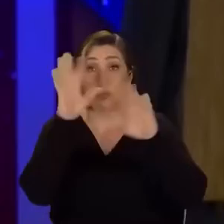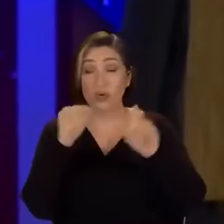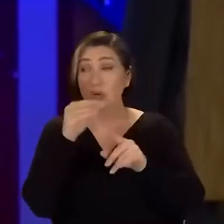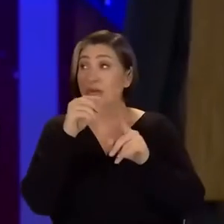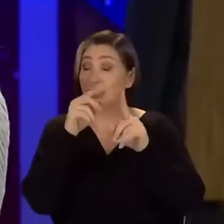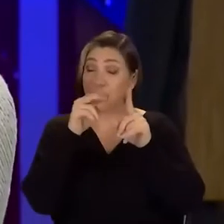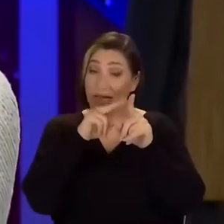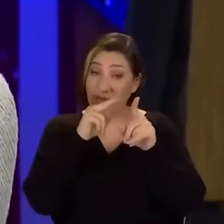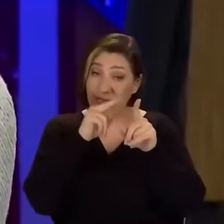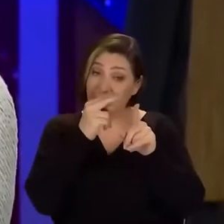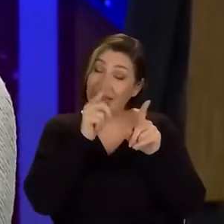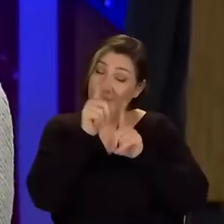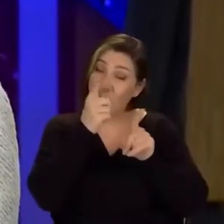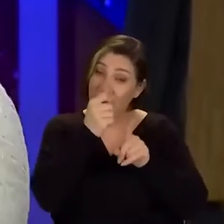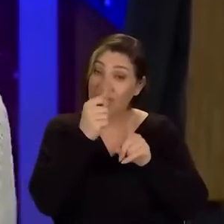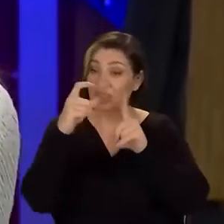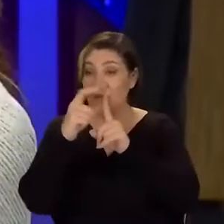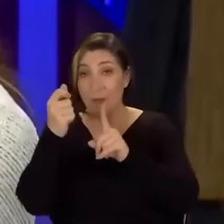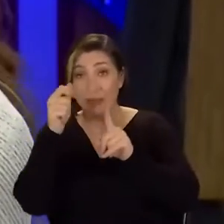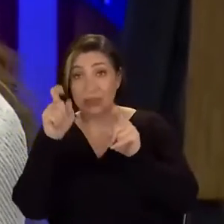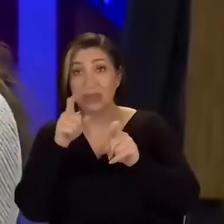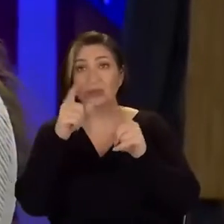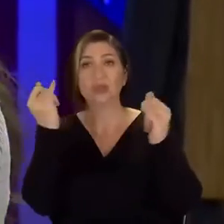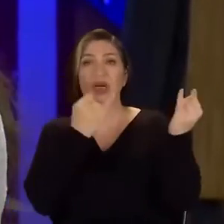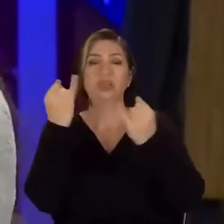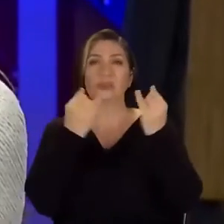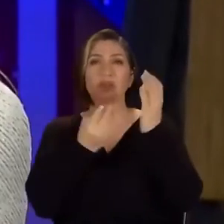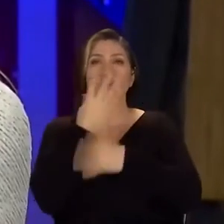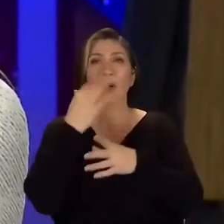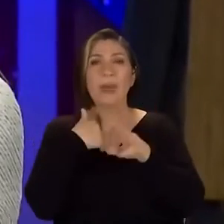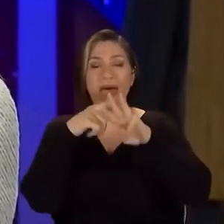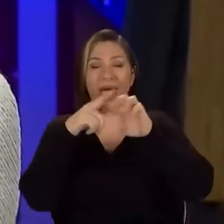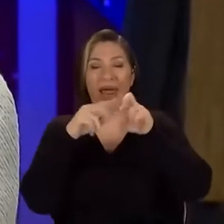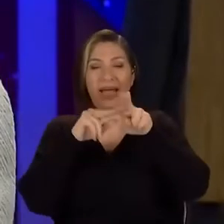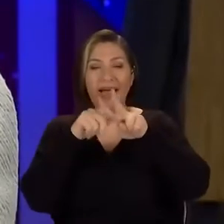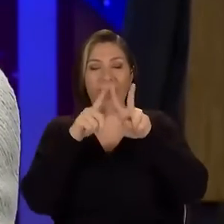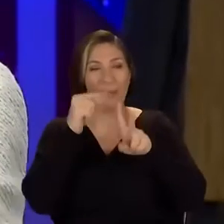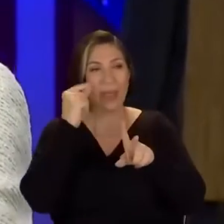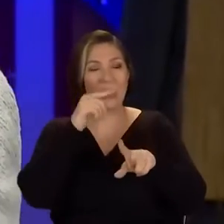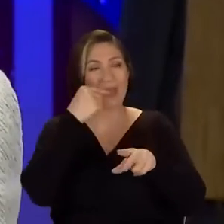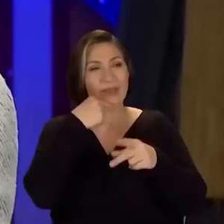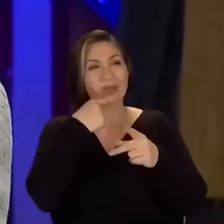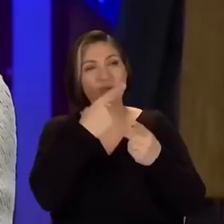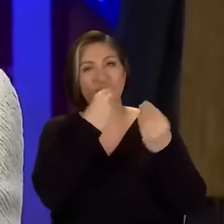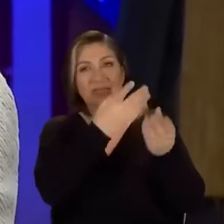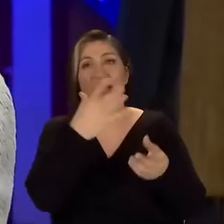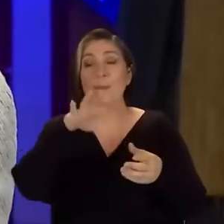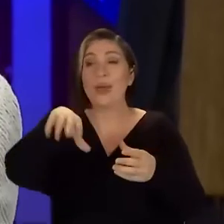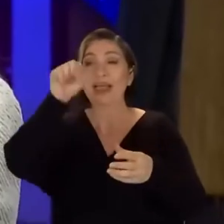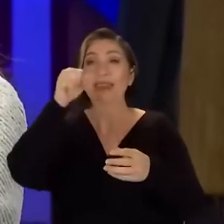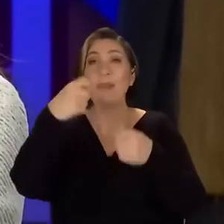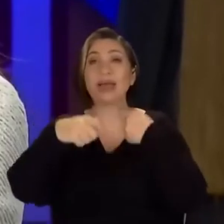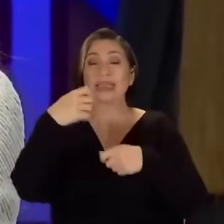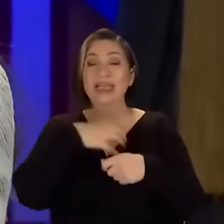aslında dijital paradır tartışması buradan çıkıyor. Şimdi buradan belki Erkan Bey'e tekrar sözü versem ben. Merkez bankaları kendi dijital paralarını